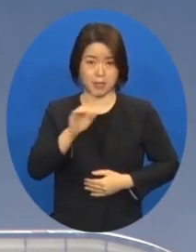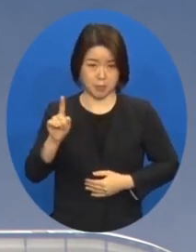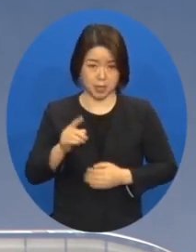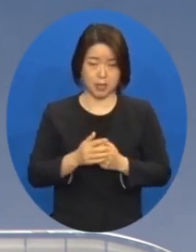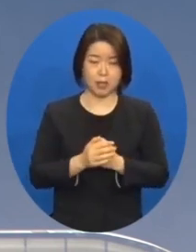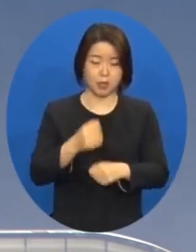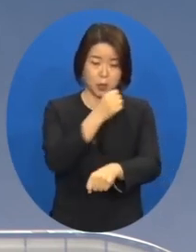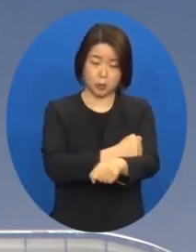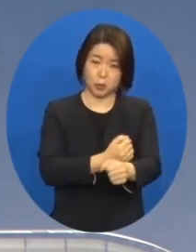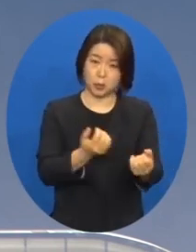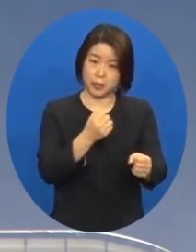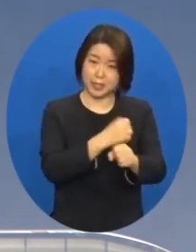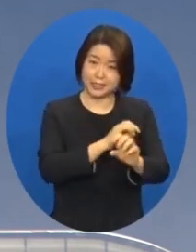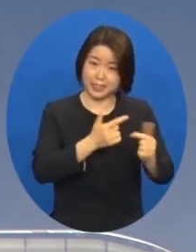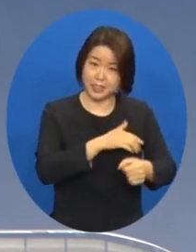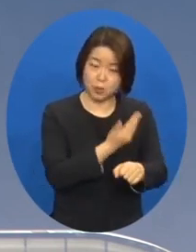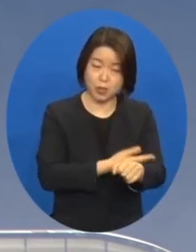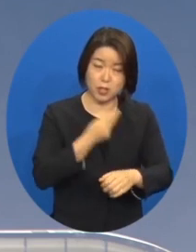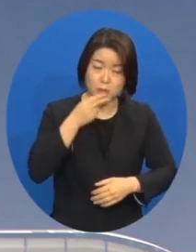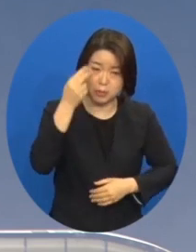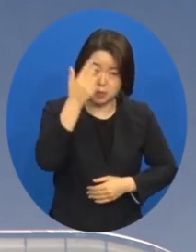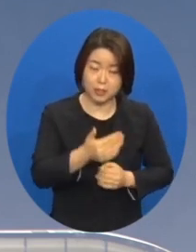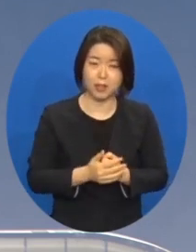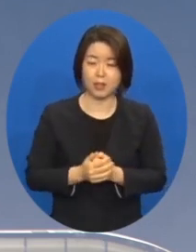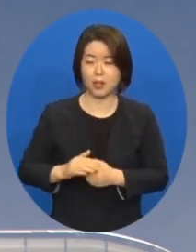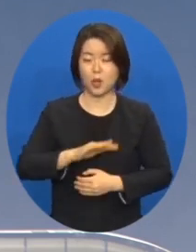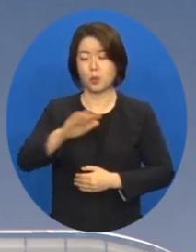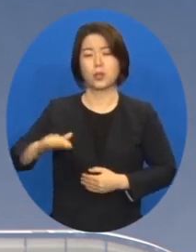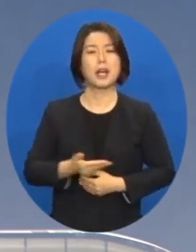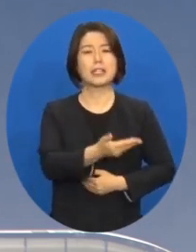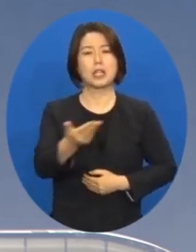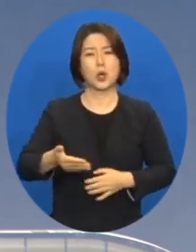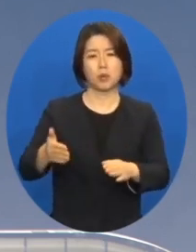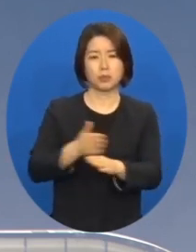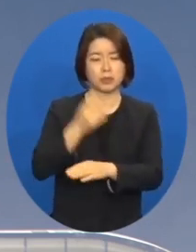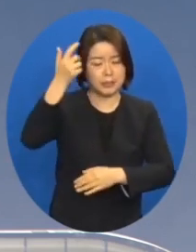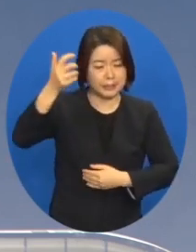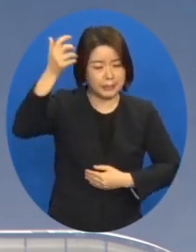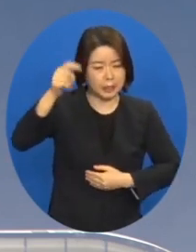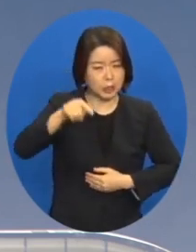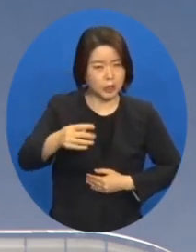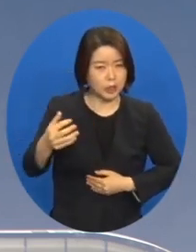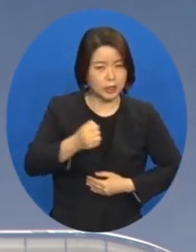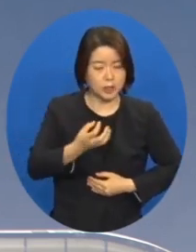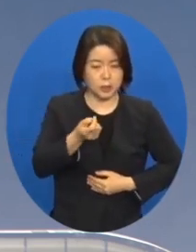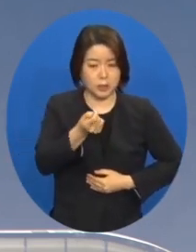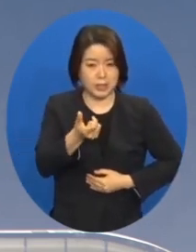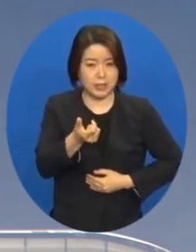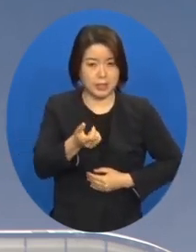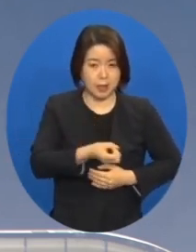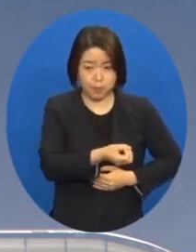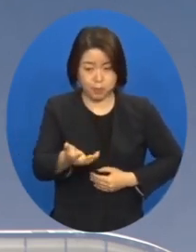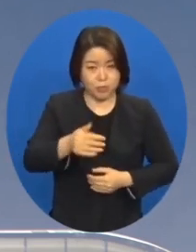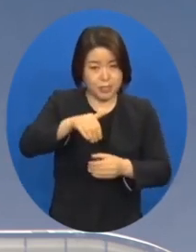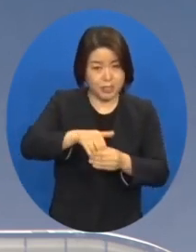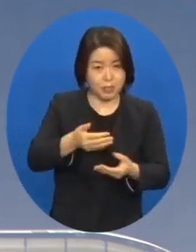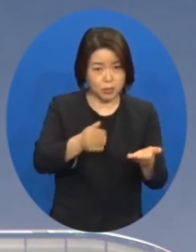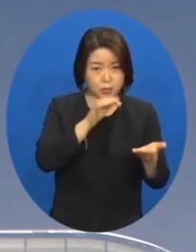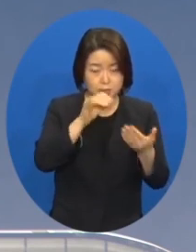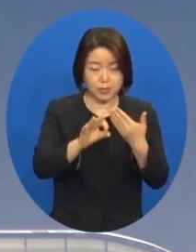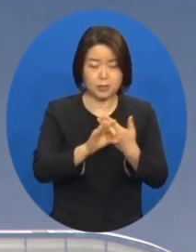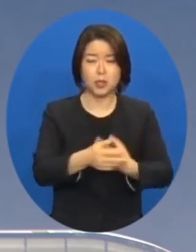말입니까? 11절에 우리가 여러분에게서 영적인 것으로 씨를 뿌렸으면 여러분에게서 물질적인